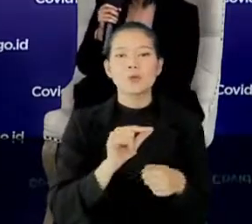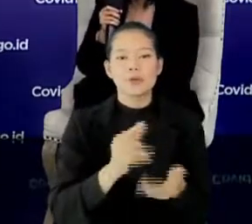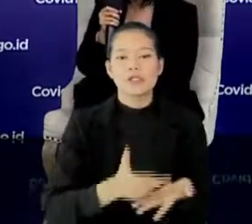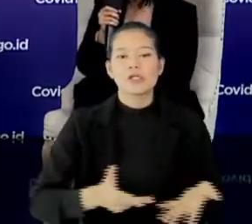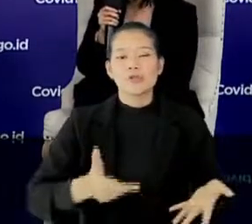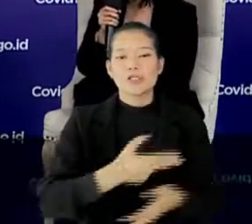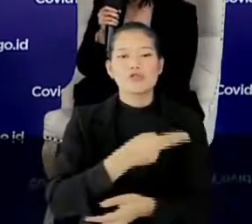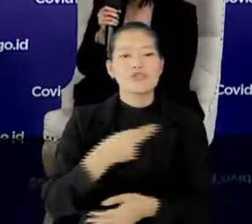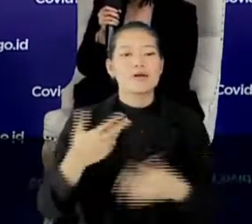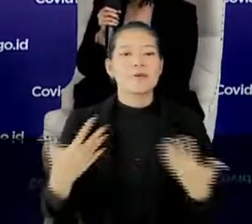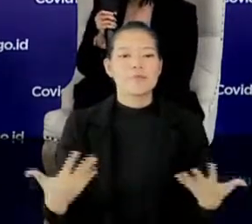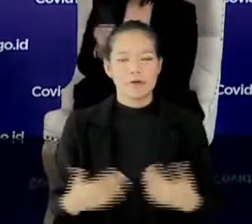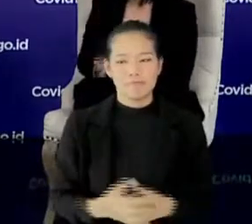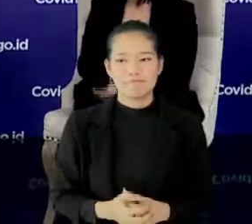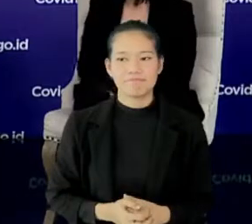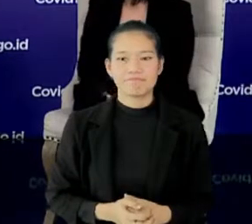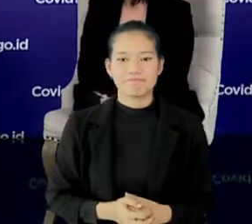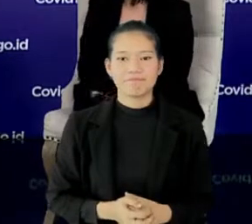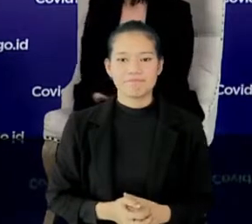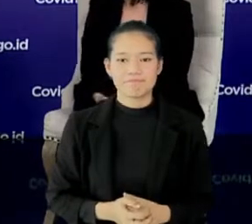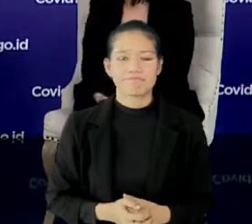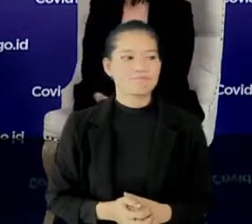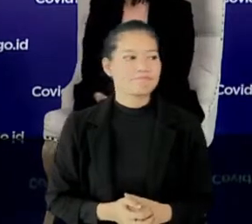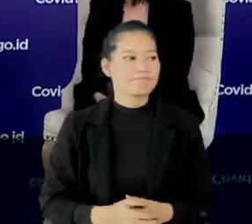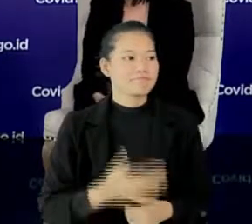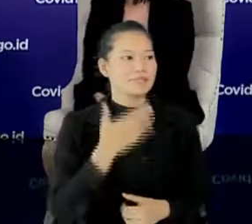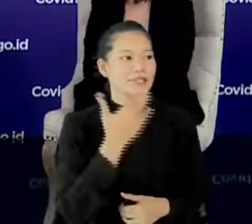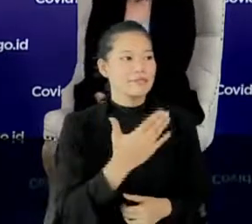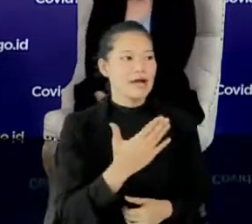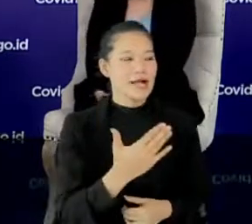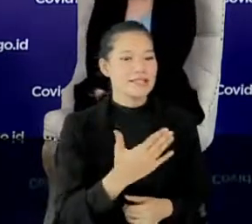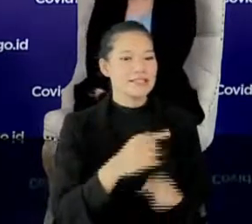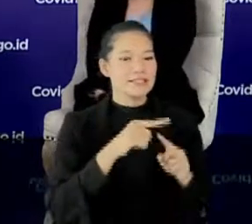COVID-19 di Indonesia, Pak Gani? Terima kasih Mbak Tami.